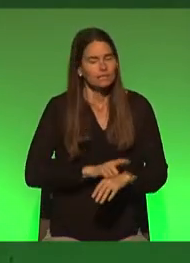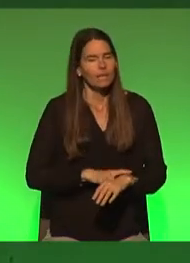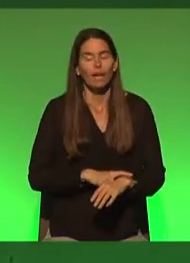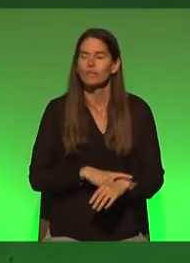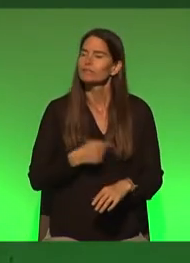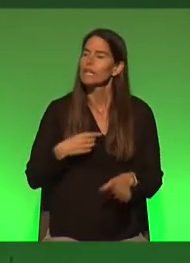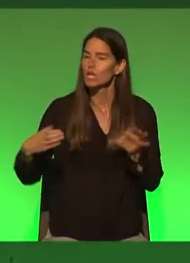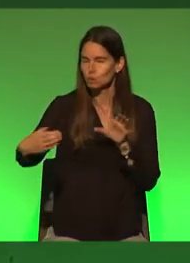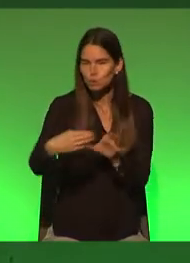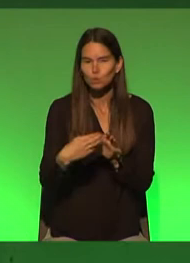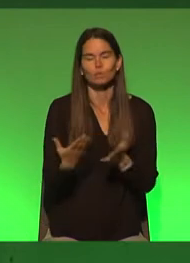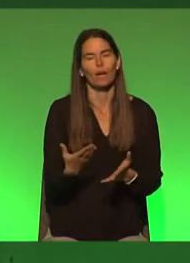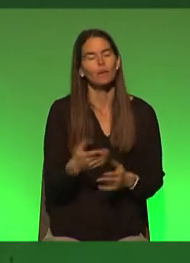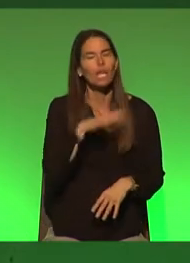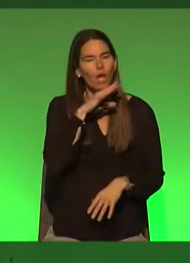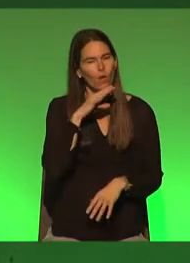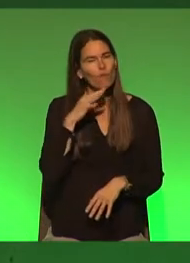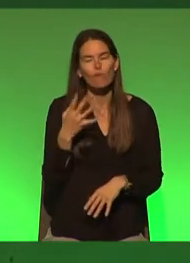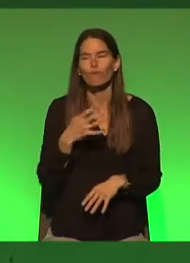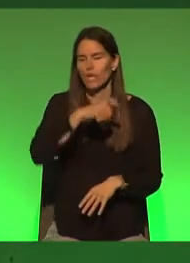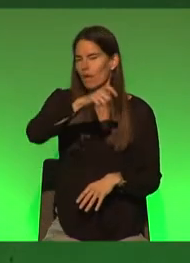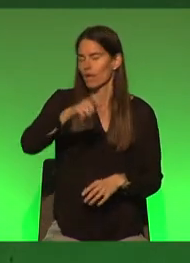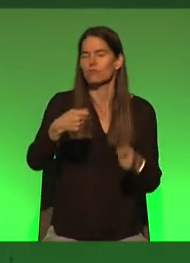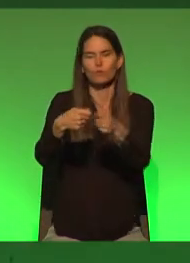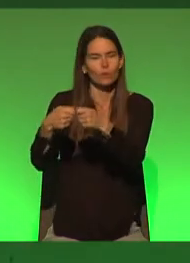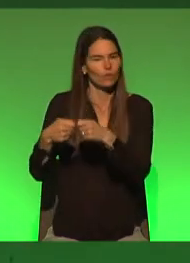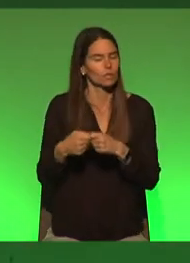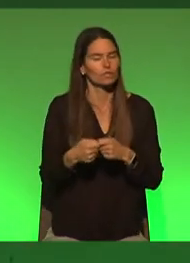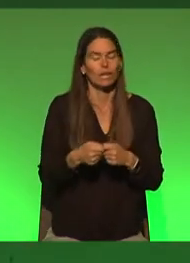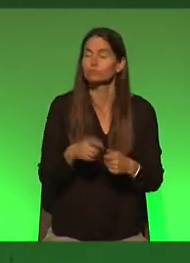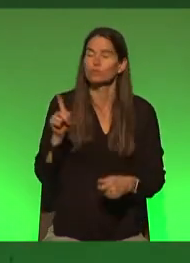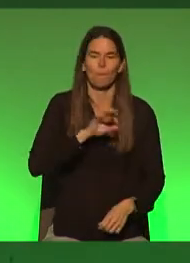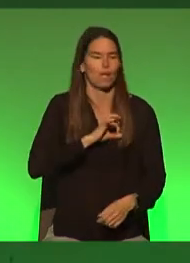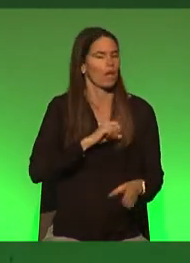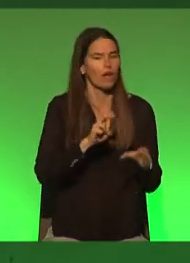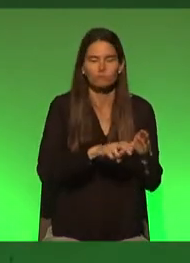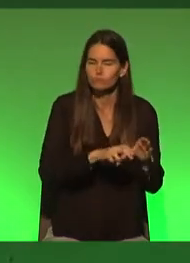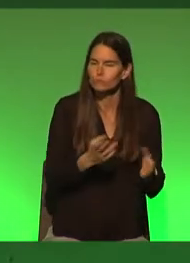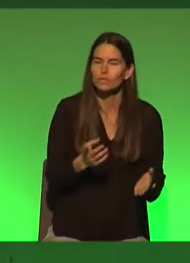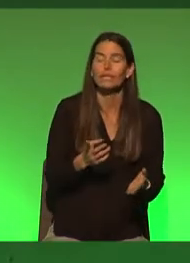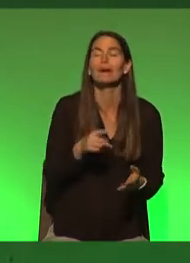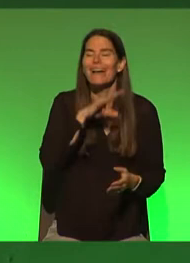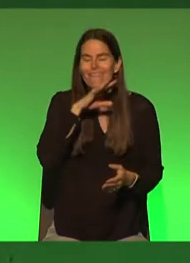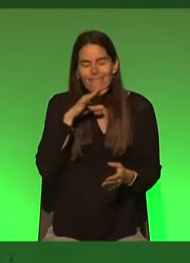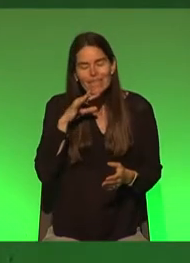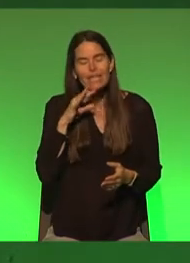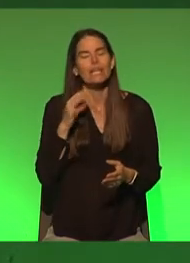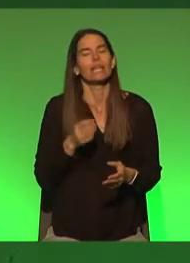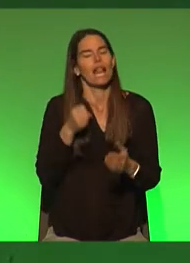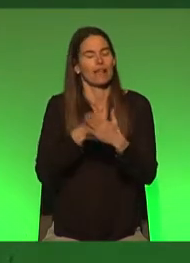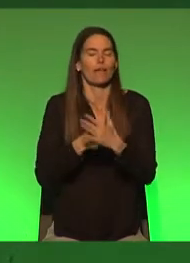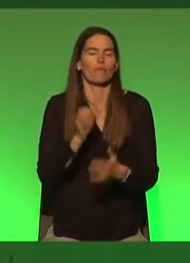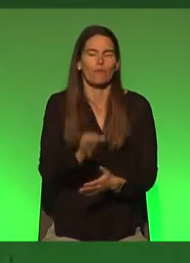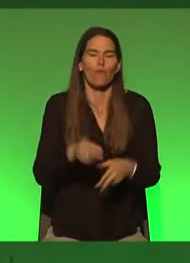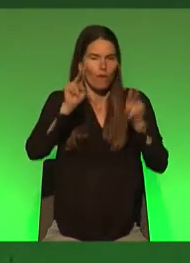meiner Zusammenhaltstour unheimlich viele Menschen erlebt, die sich, ohne in einer Partei Mitglied zu sein, genau dafür einsetzen, für die Würde des Menschen. In